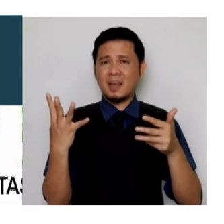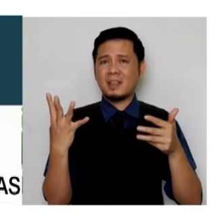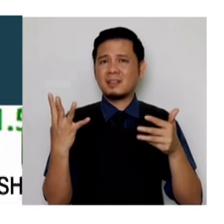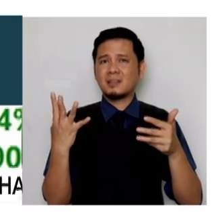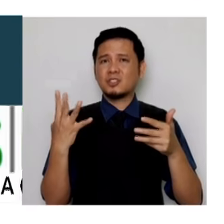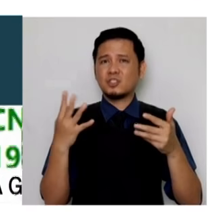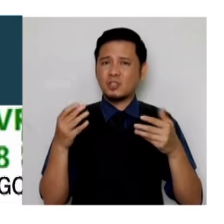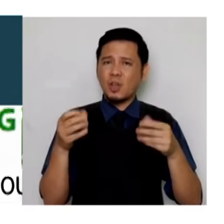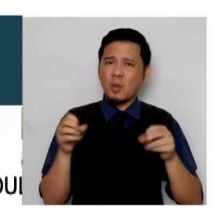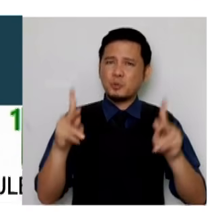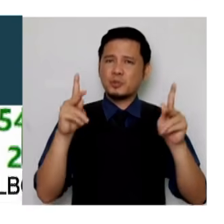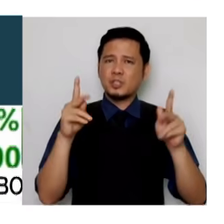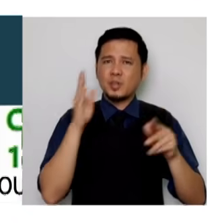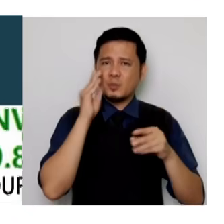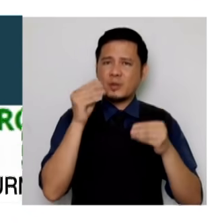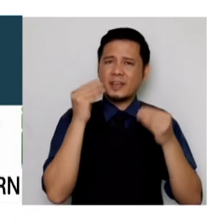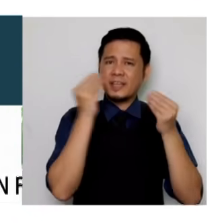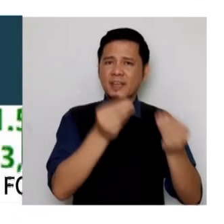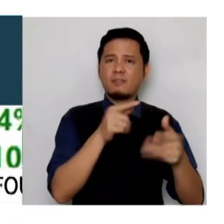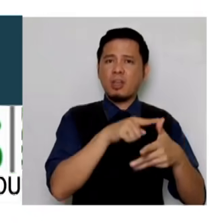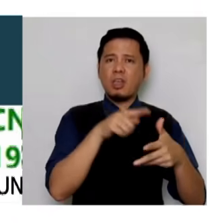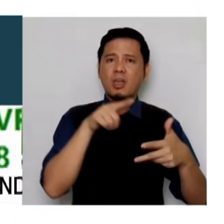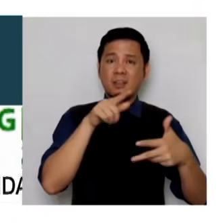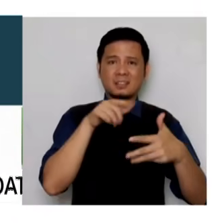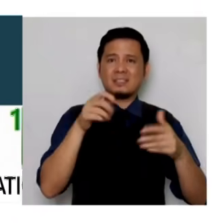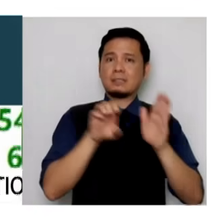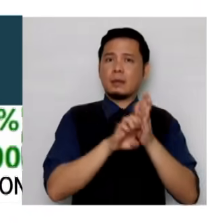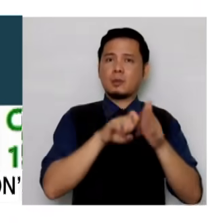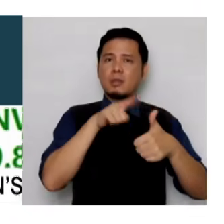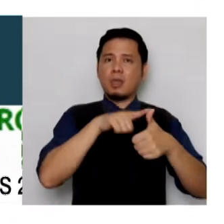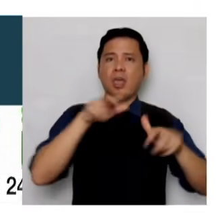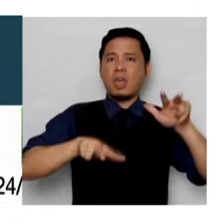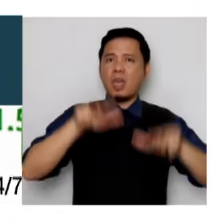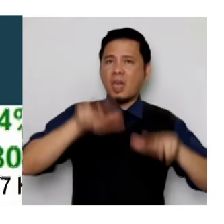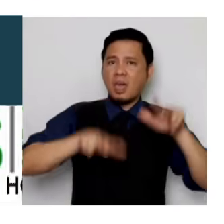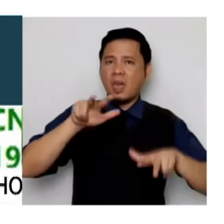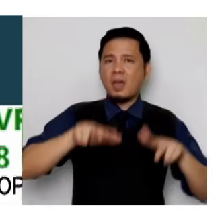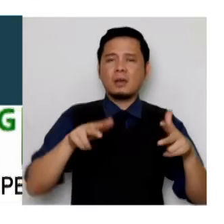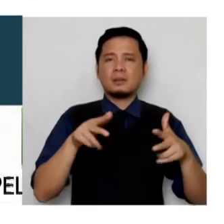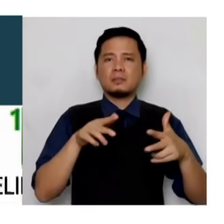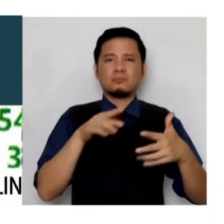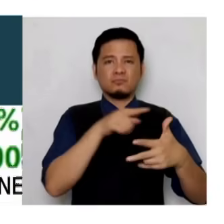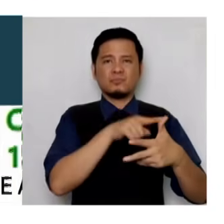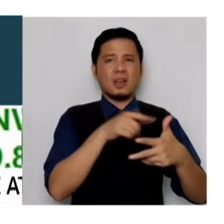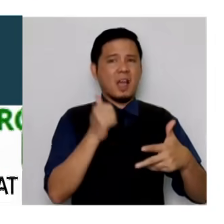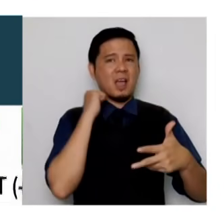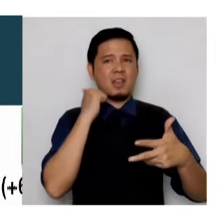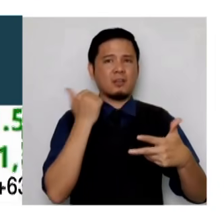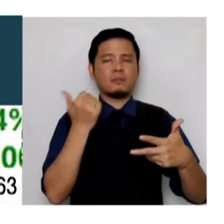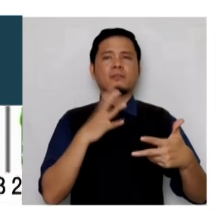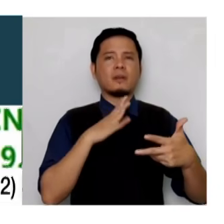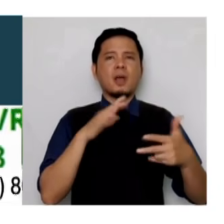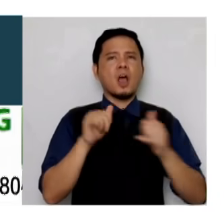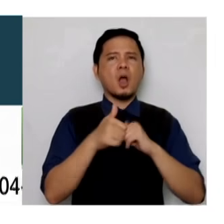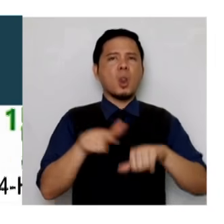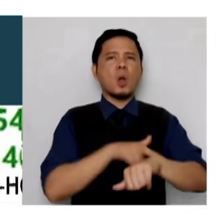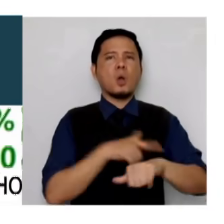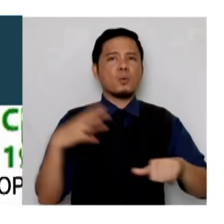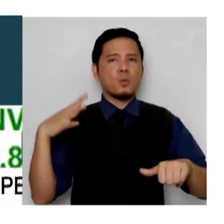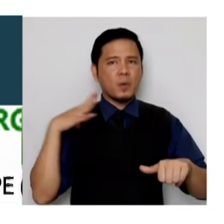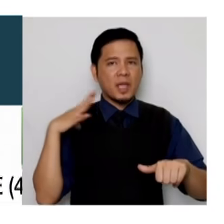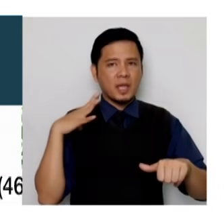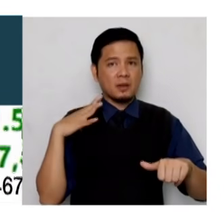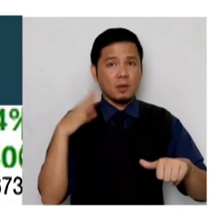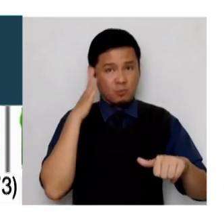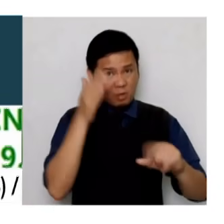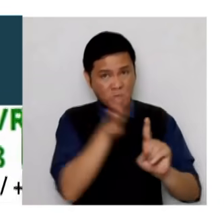say, okay, we gotta move on. We have to vaccinate those who are now willing. How long of a period are you going to give those who are